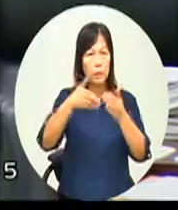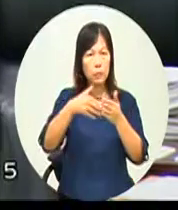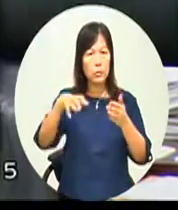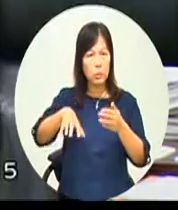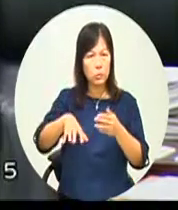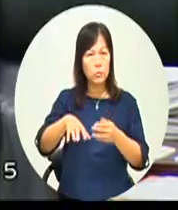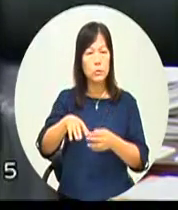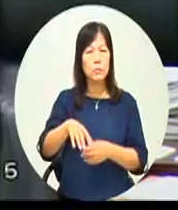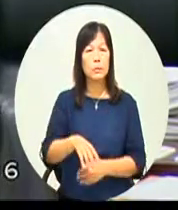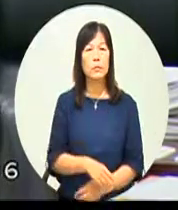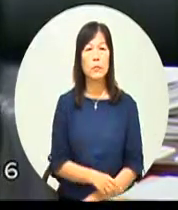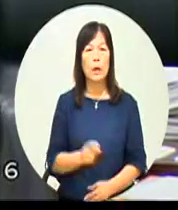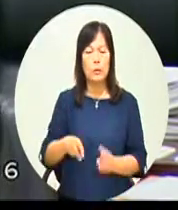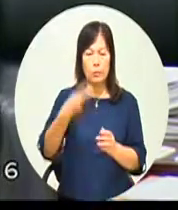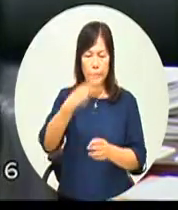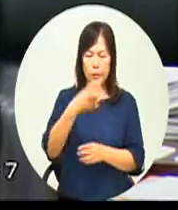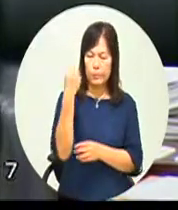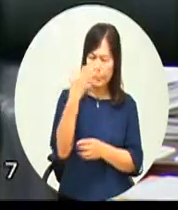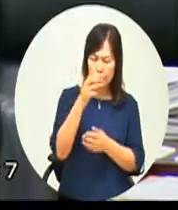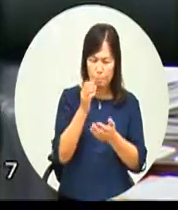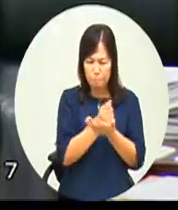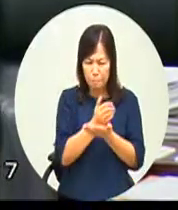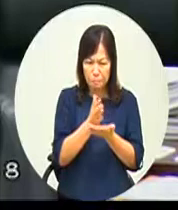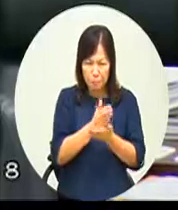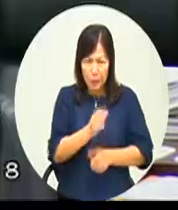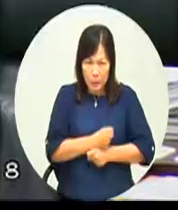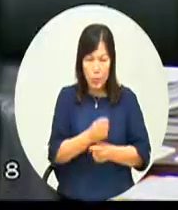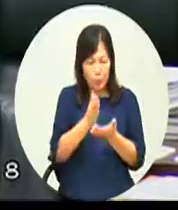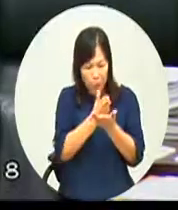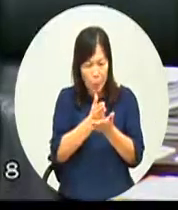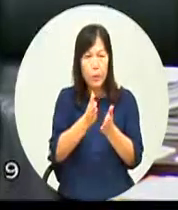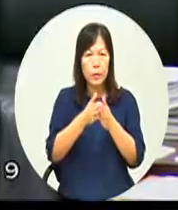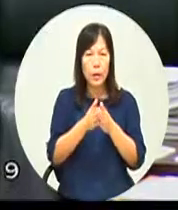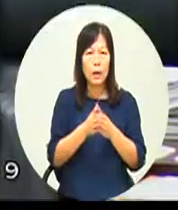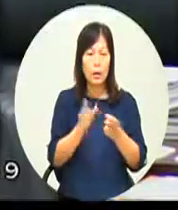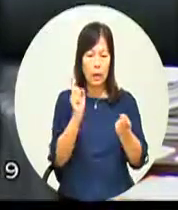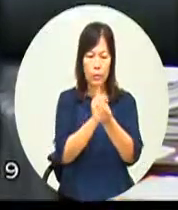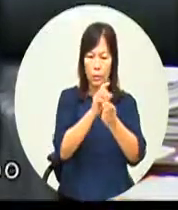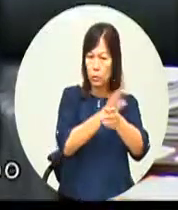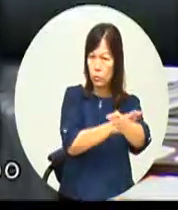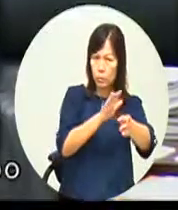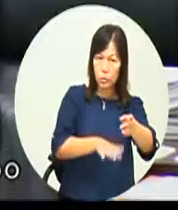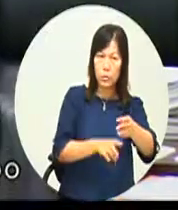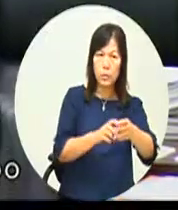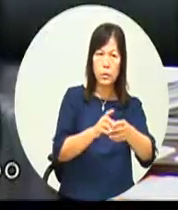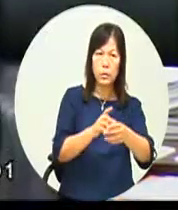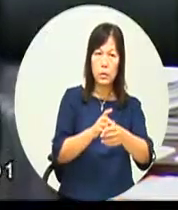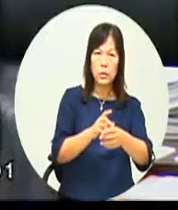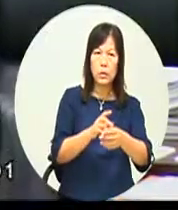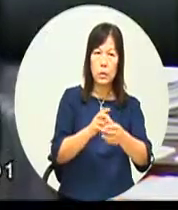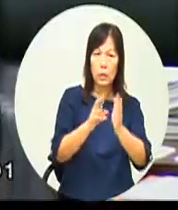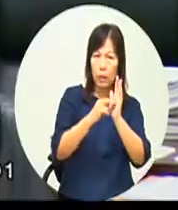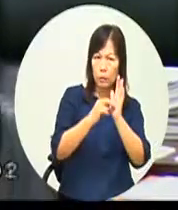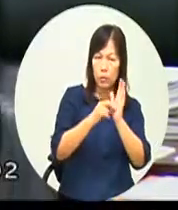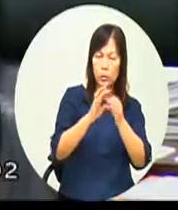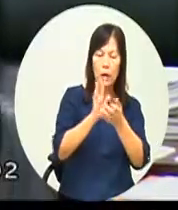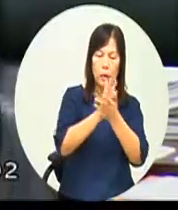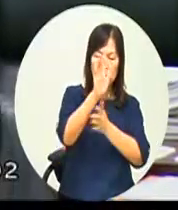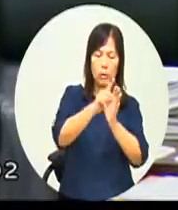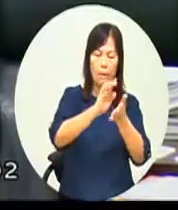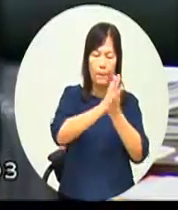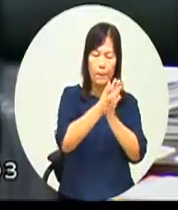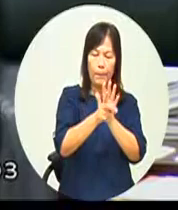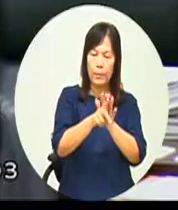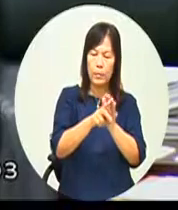要重新做好审慎的评估，因为这个对左营区来讲真的会将来造成一个很